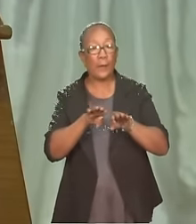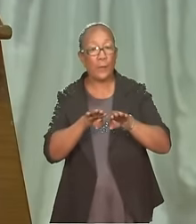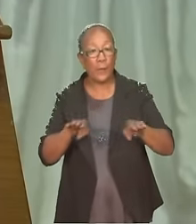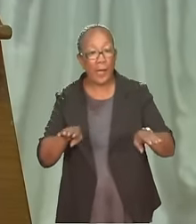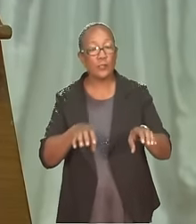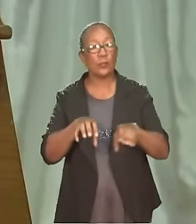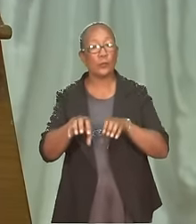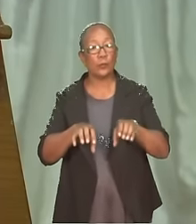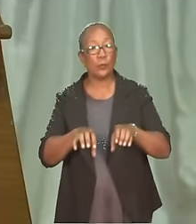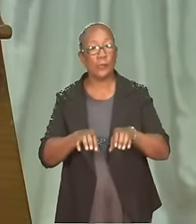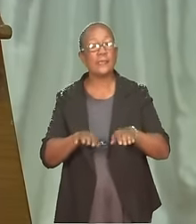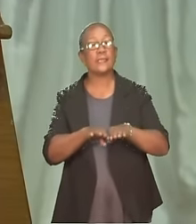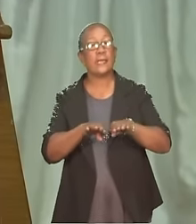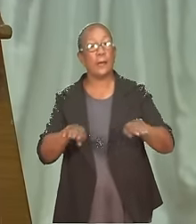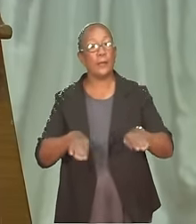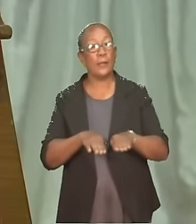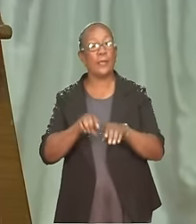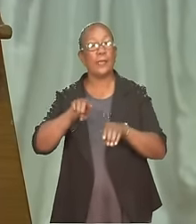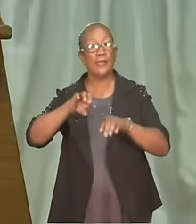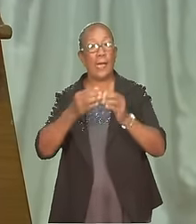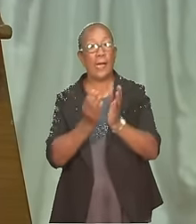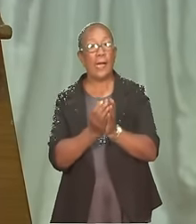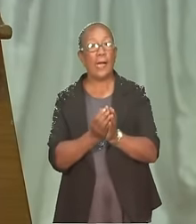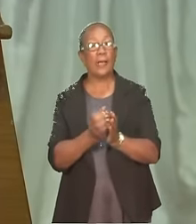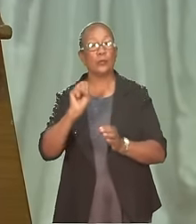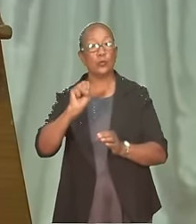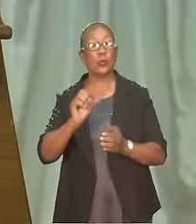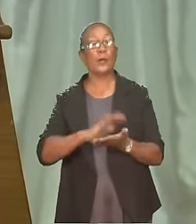alle supermarkten. Dat is belangrijk.